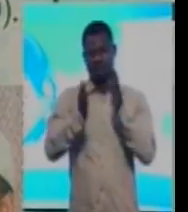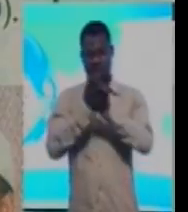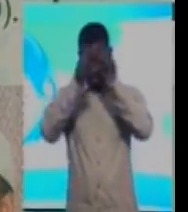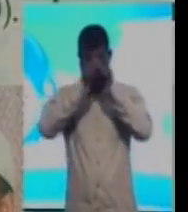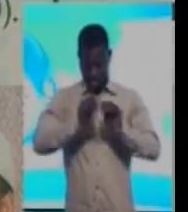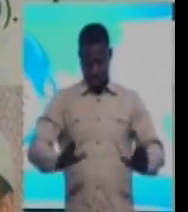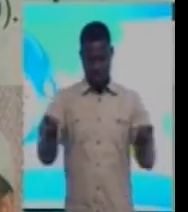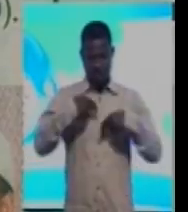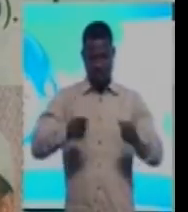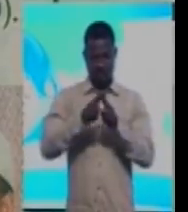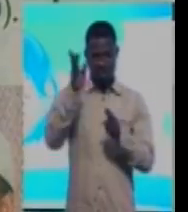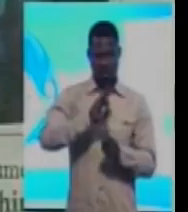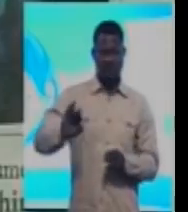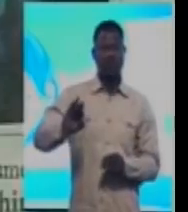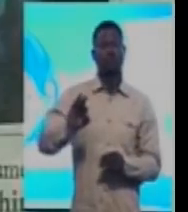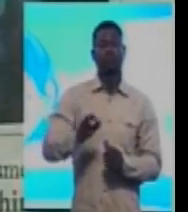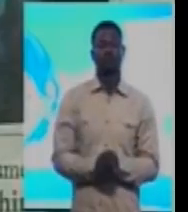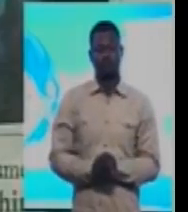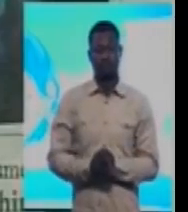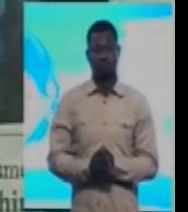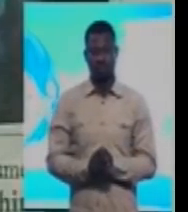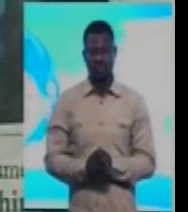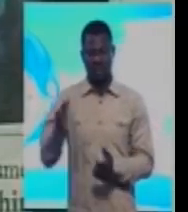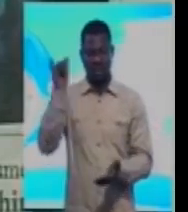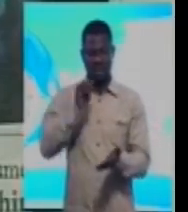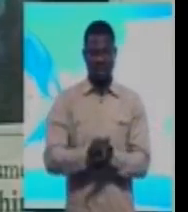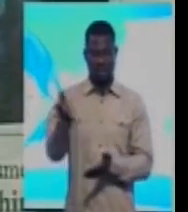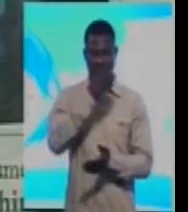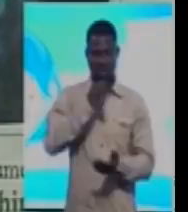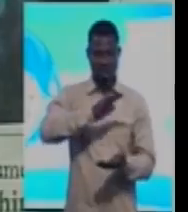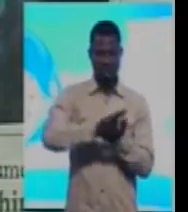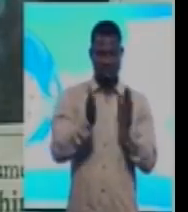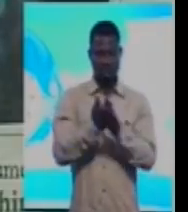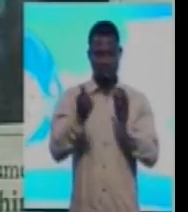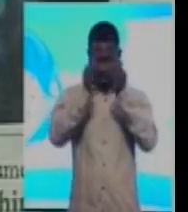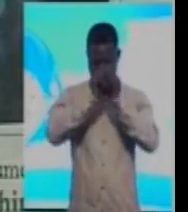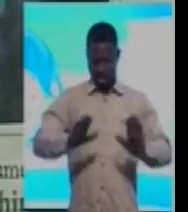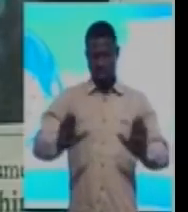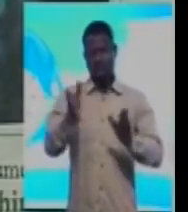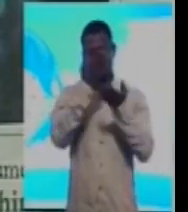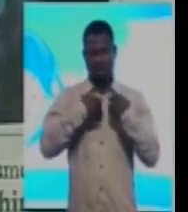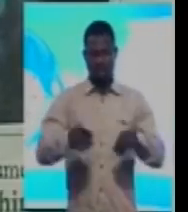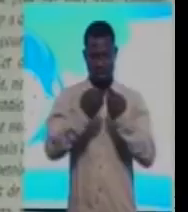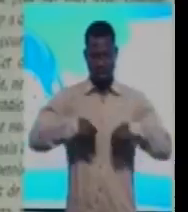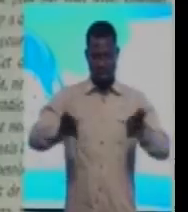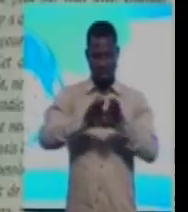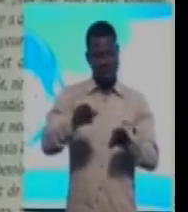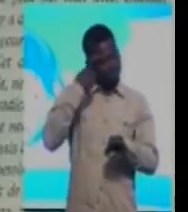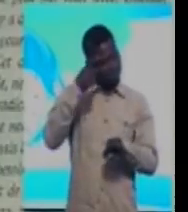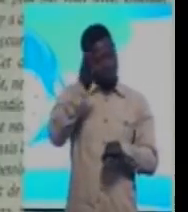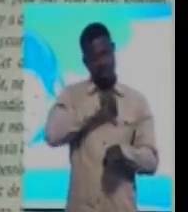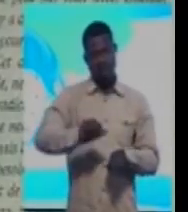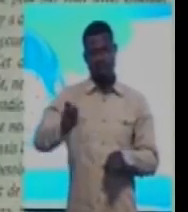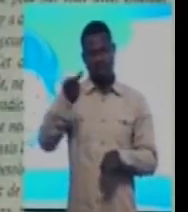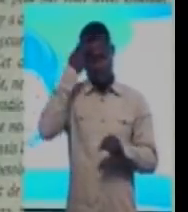le journal de tous les Burkinabés. Cette quiétude tient aussi à cœur les acteurs politiques, du moins c'est ce que Zéphirin Diabré